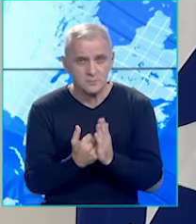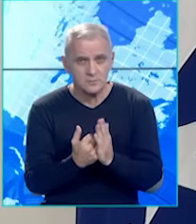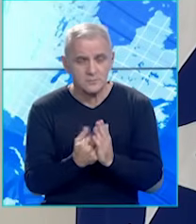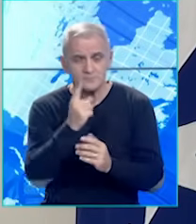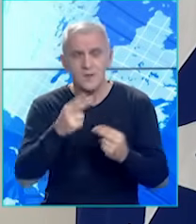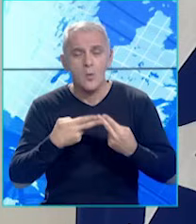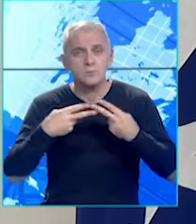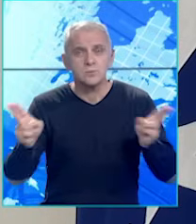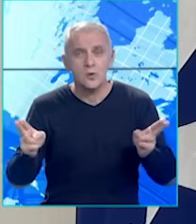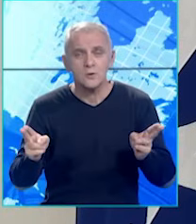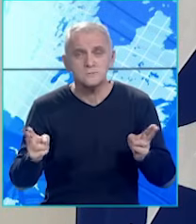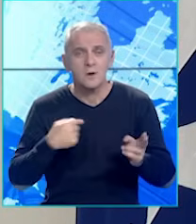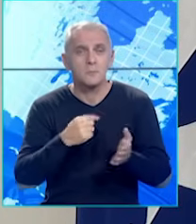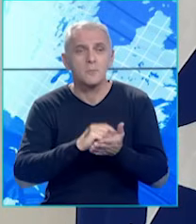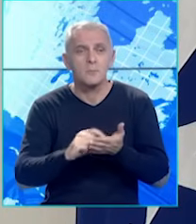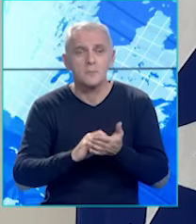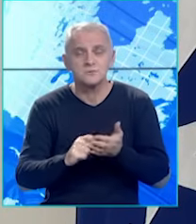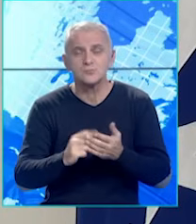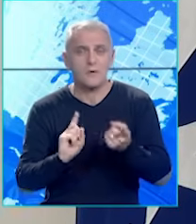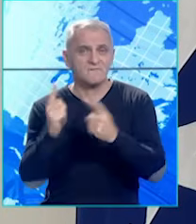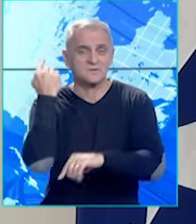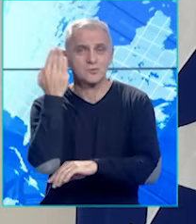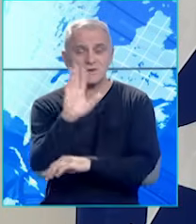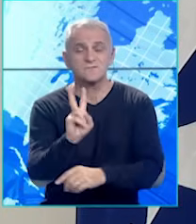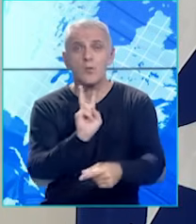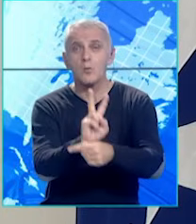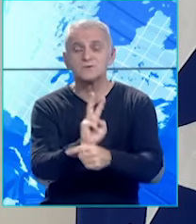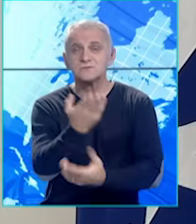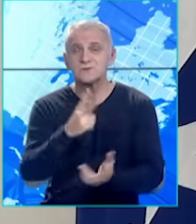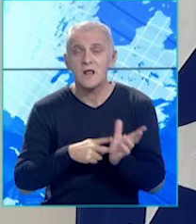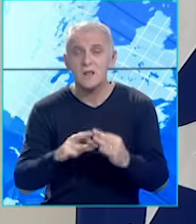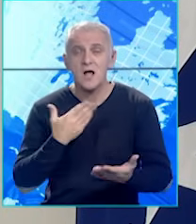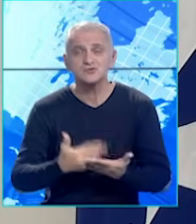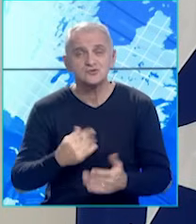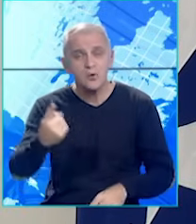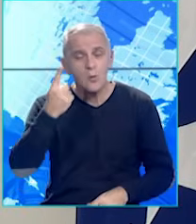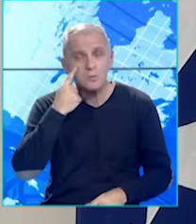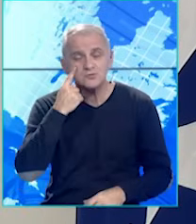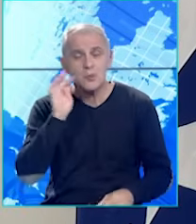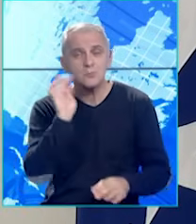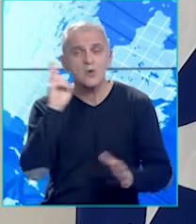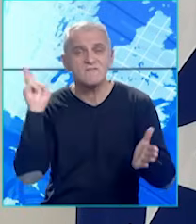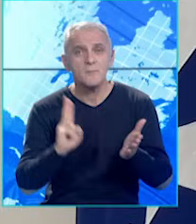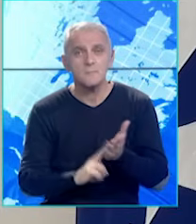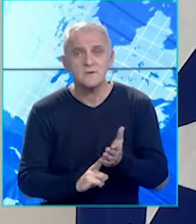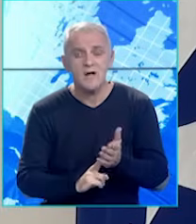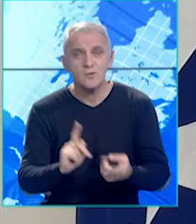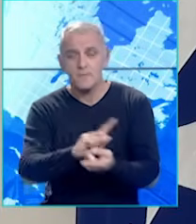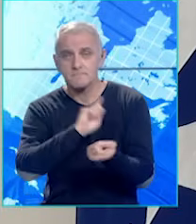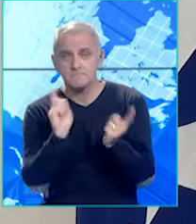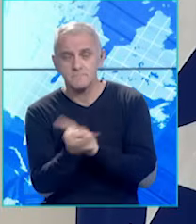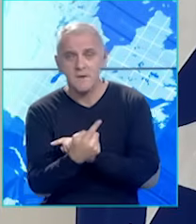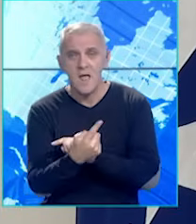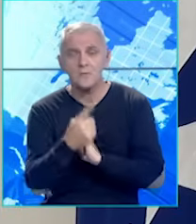odnosno proglasio ga, pisat ćemo danas visokom predstavniku i upozoriti ga na činjenicu da se pokušava protupravno mijenjati